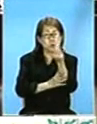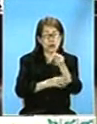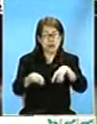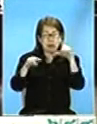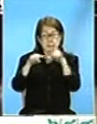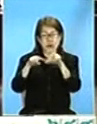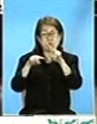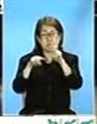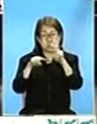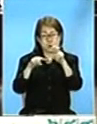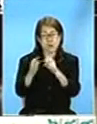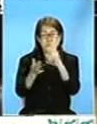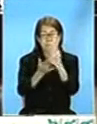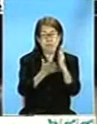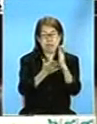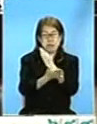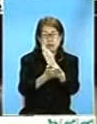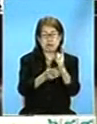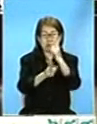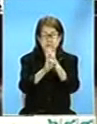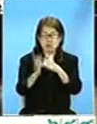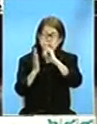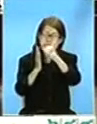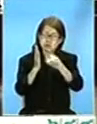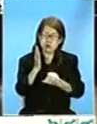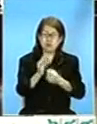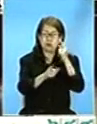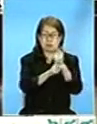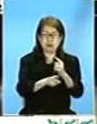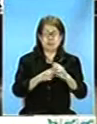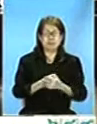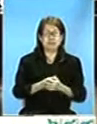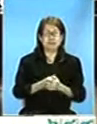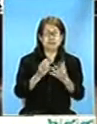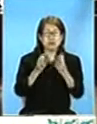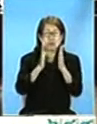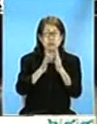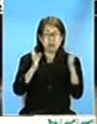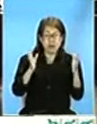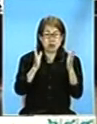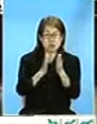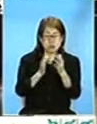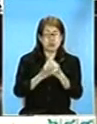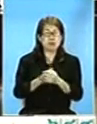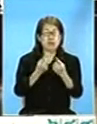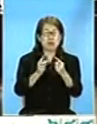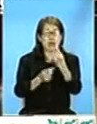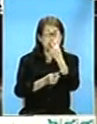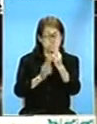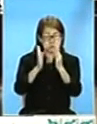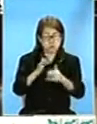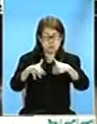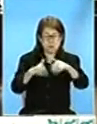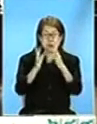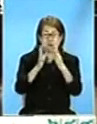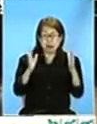ไปตามจำนวนประชากรในแต่ละจังหวัดทีนี้เนี่ยการคำนวณเกณฑ์ประชากรเราก็